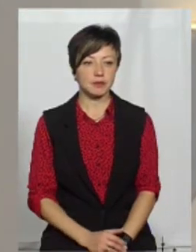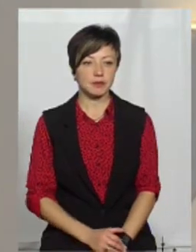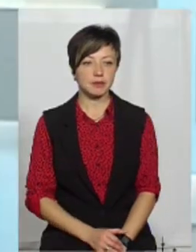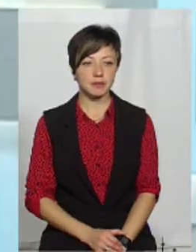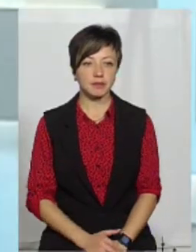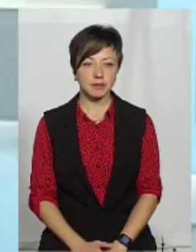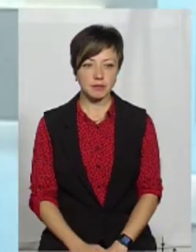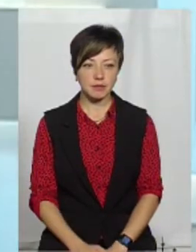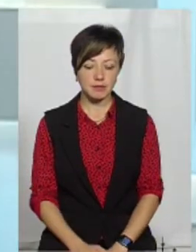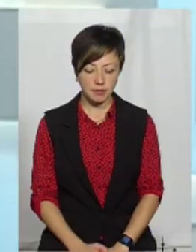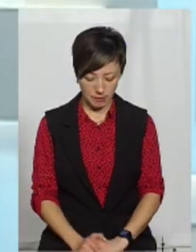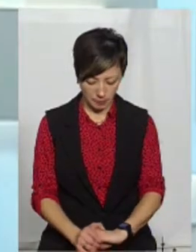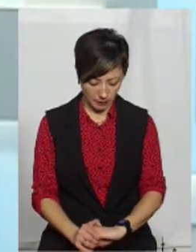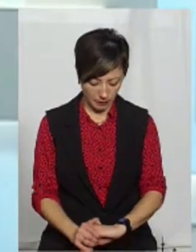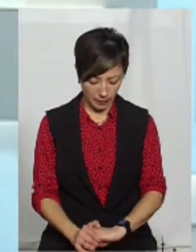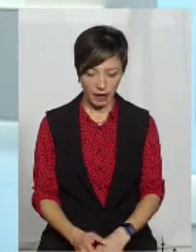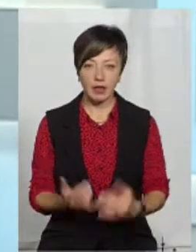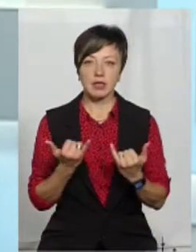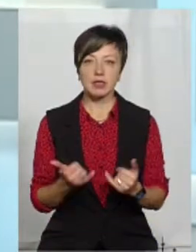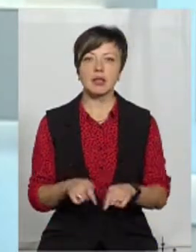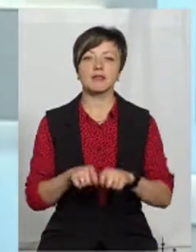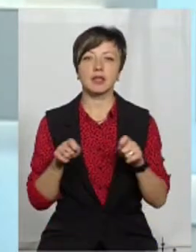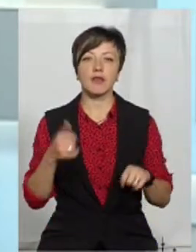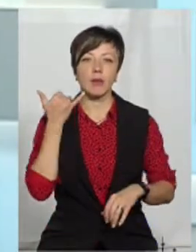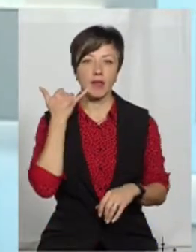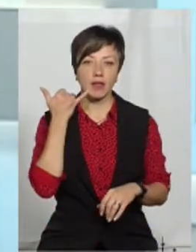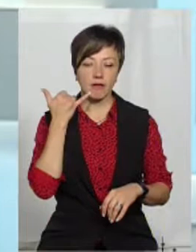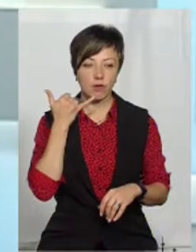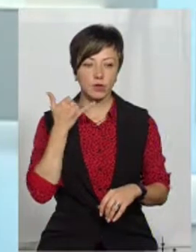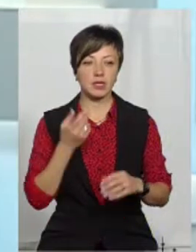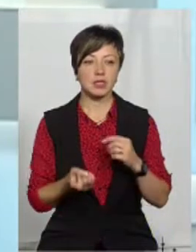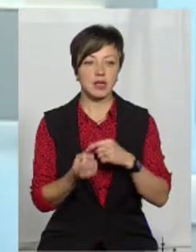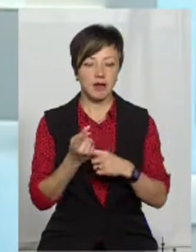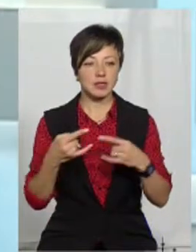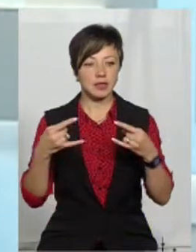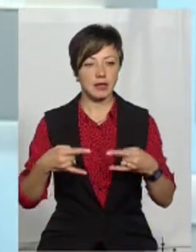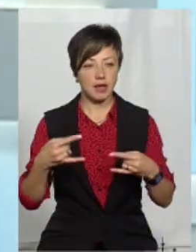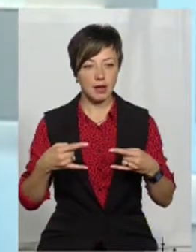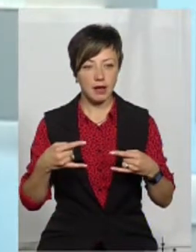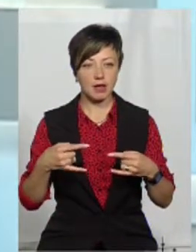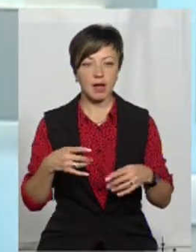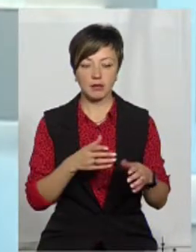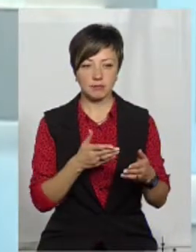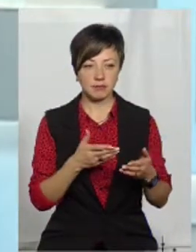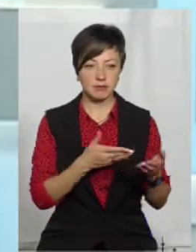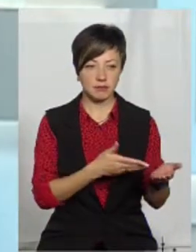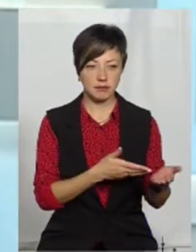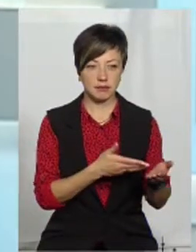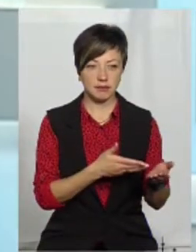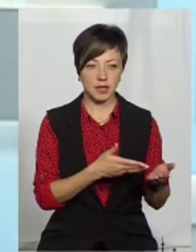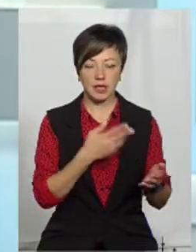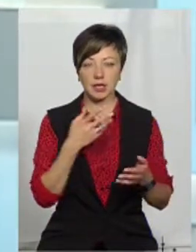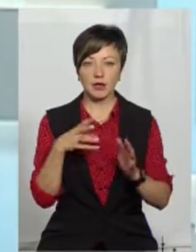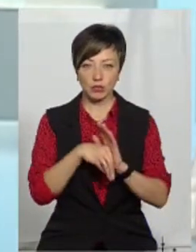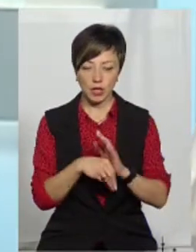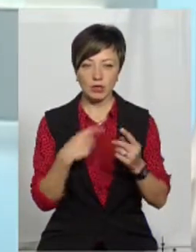І зараз відкриваємо телефонні лінії. Студійний номер з'явиться на екранах. А тим часом ви телефонуйте, будь ласка, долучайтеся